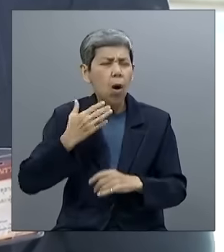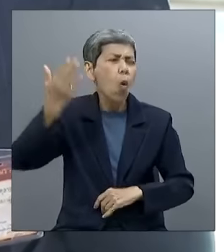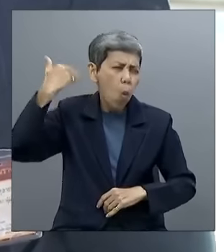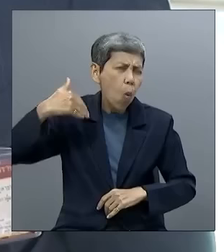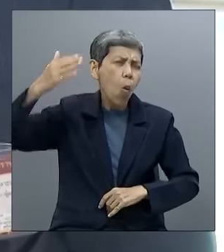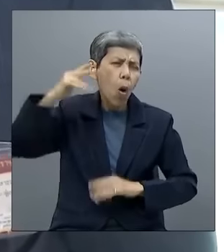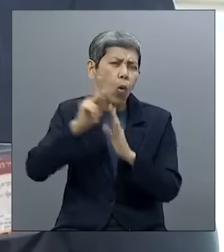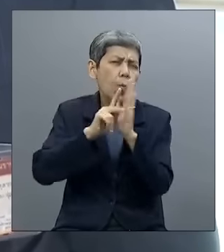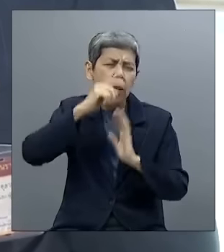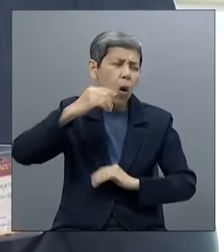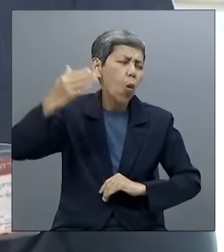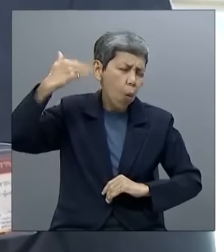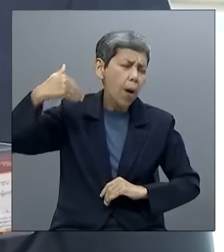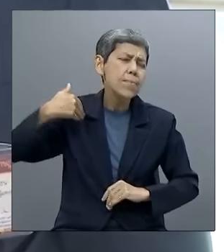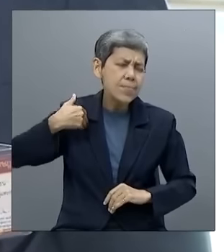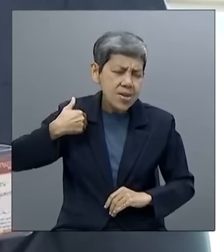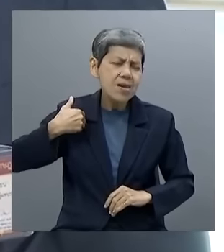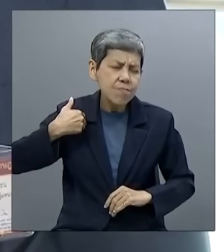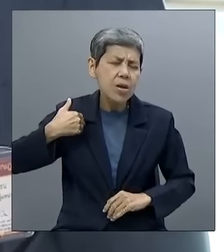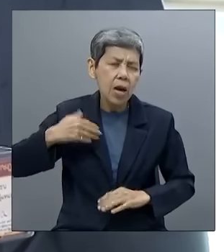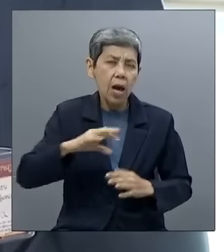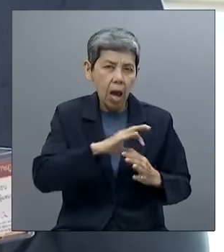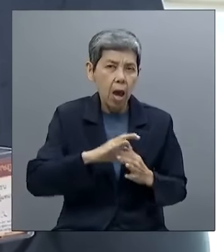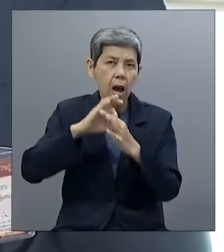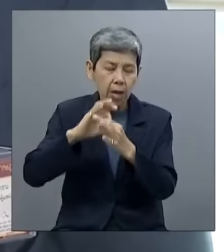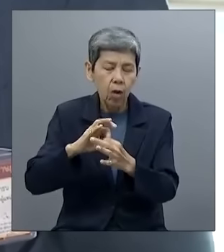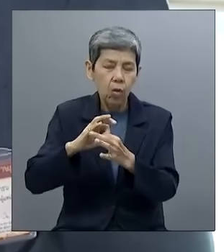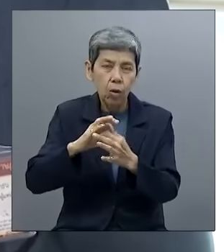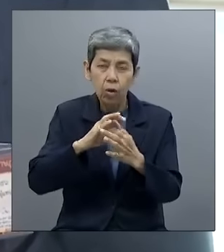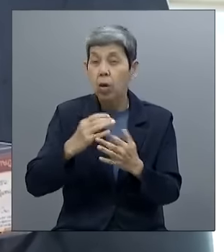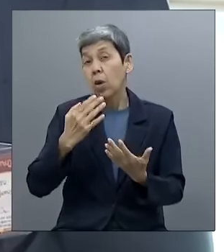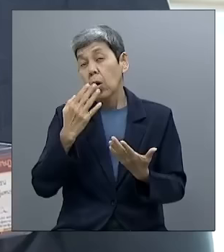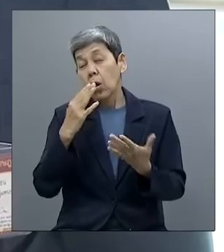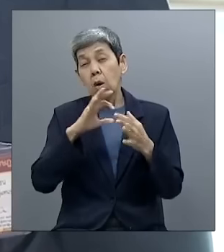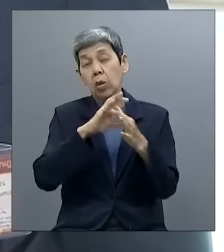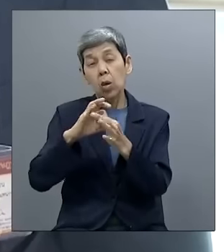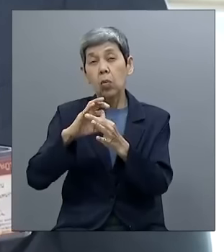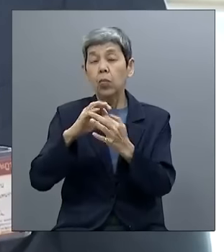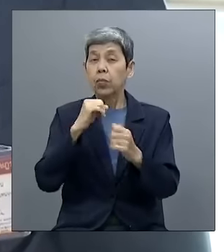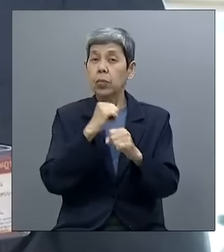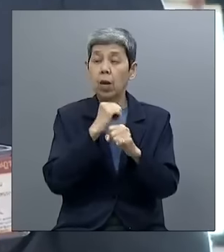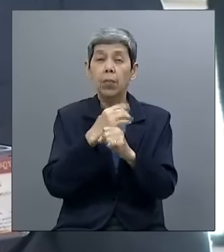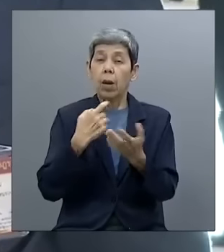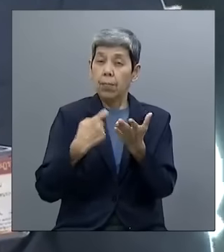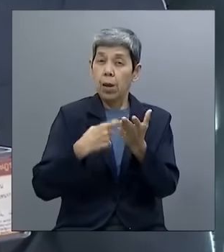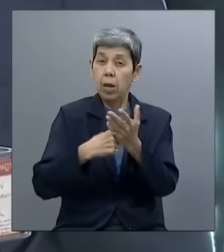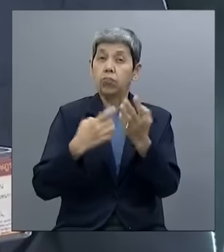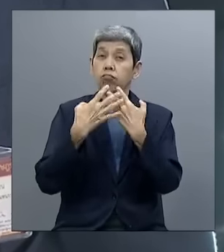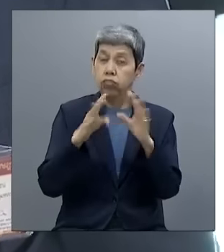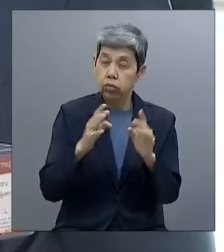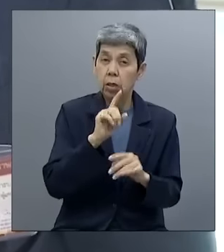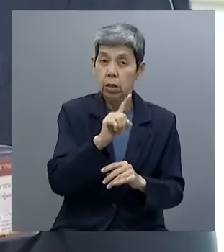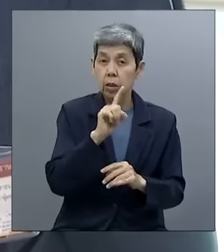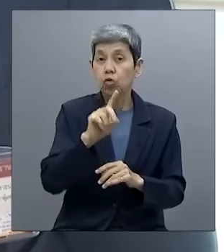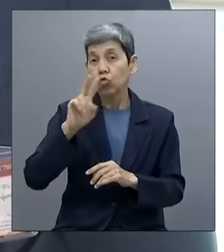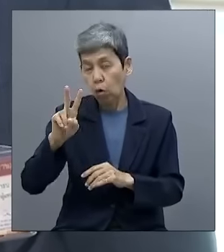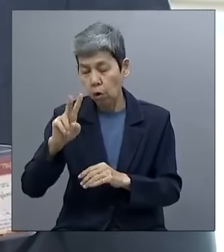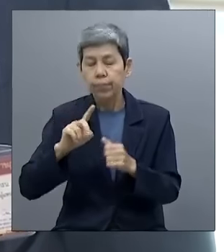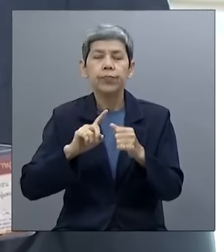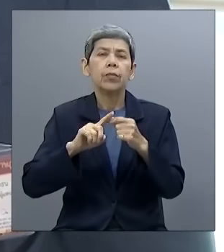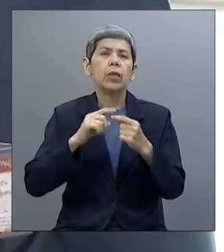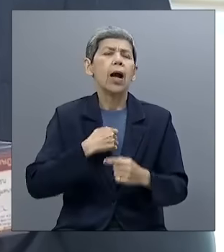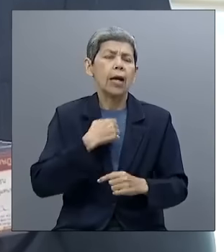บกฎหมายไทยนะครับแล้วก็การเชื่อมโยงพฤติกรรมต่างๆนะครับไม่ว่าจะเป็นการประกันตัวในคดี112นะครับอย่